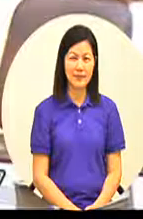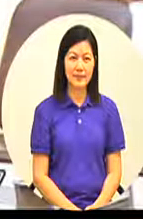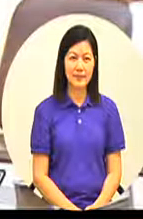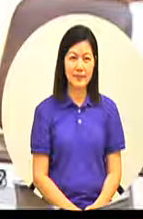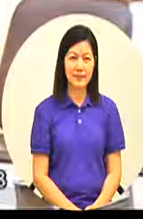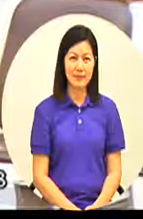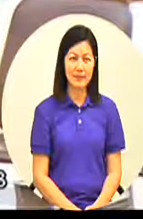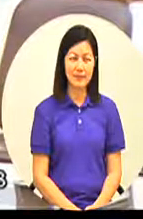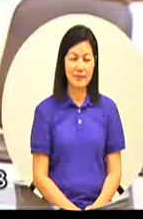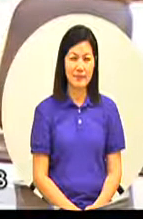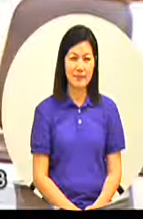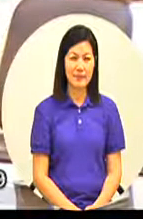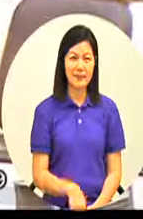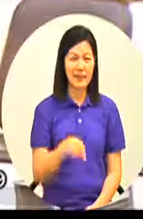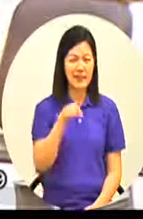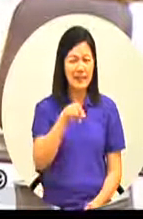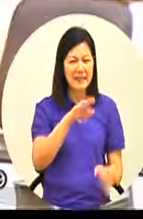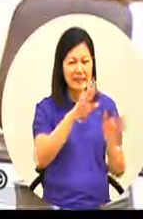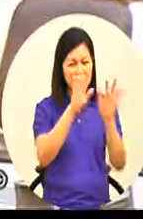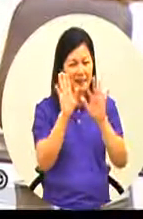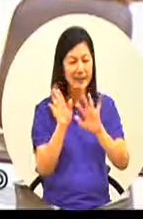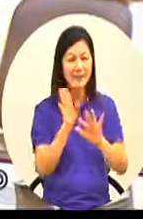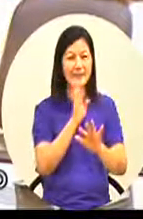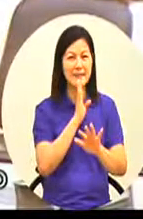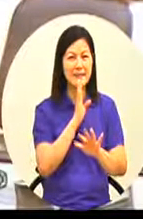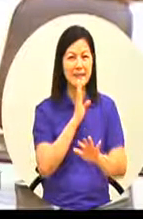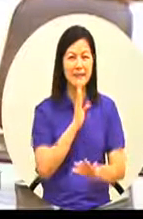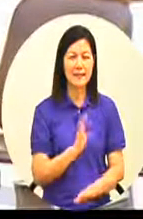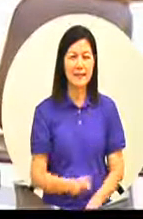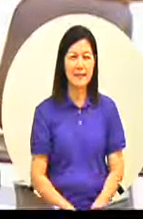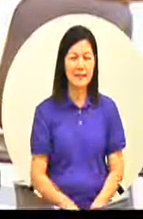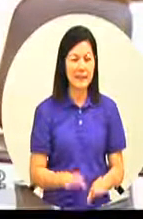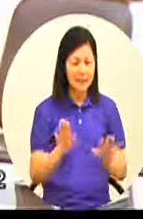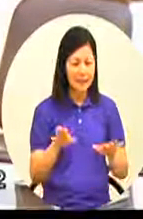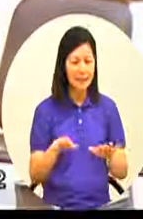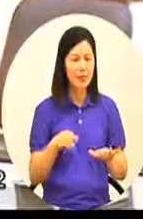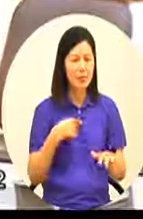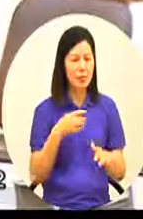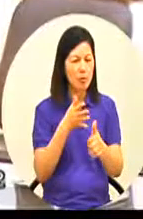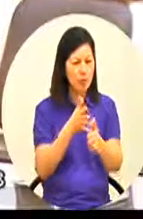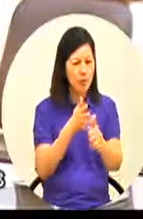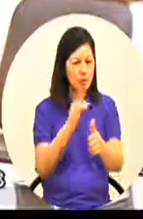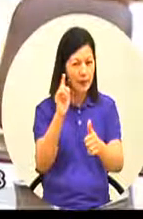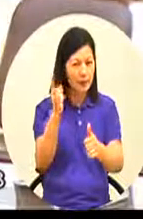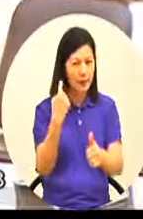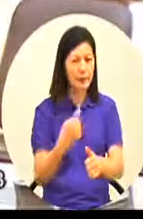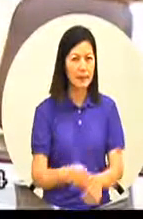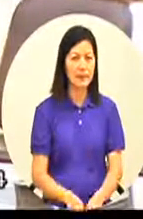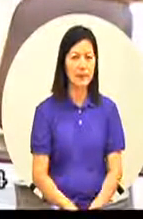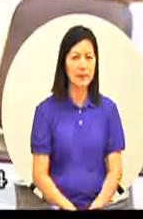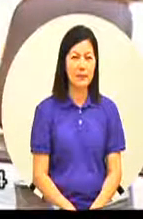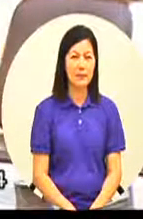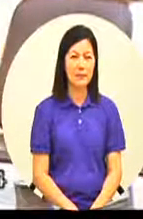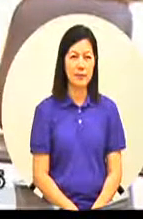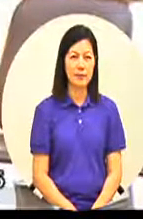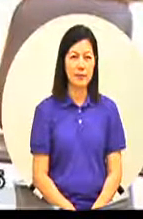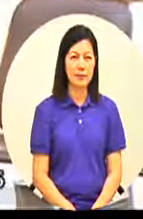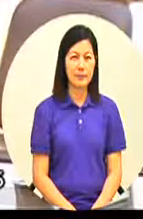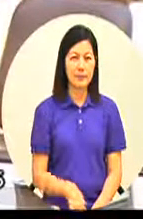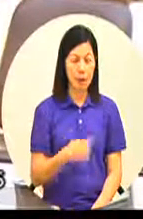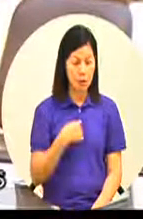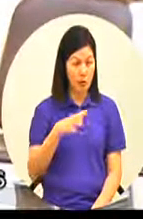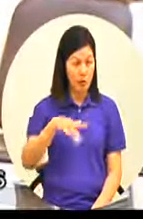这个就是我在今天要质询殡葬处业务的时候，我首